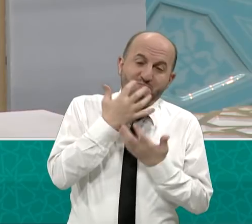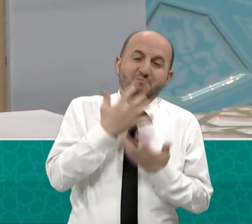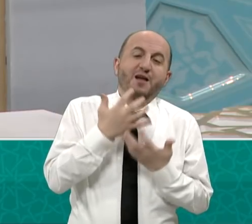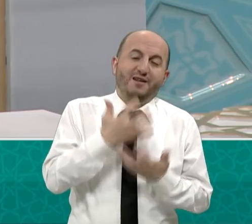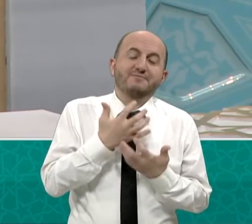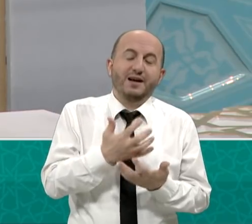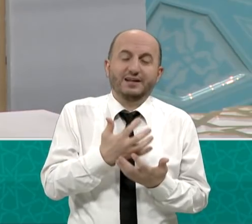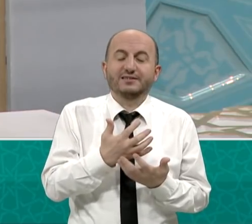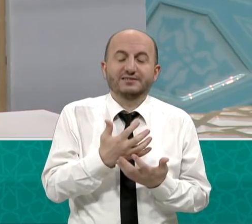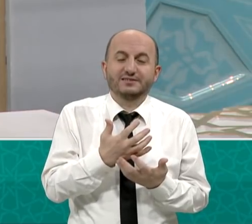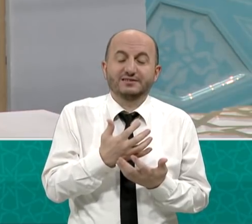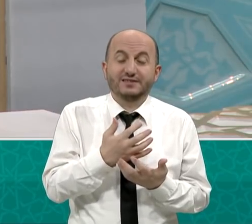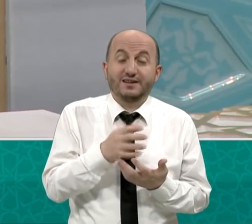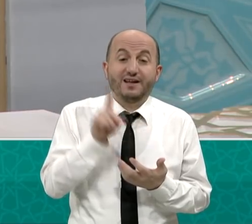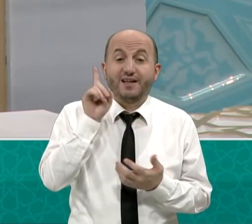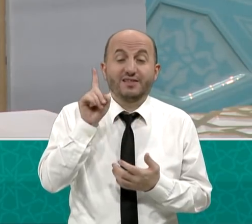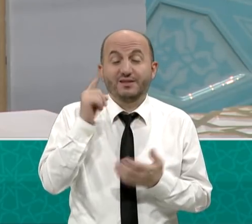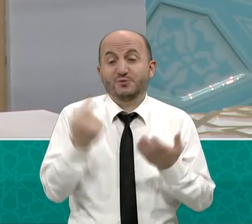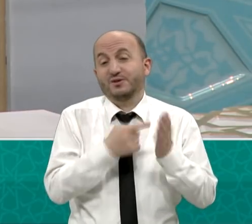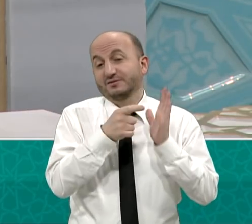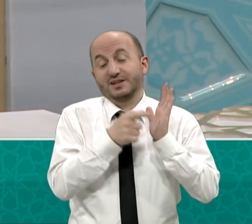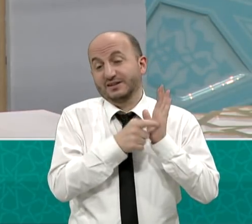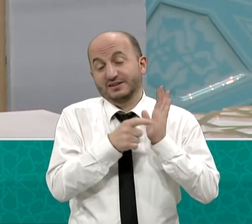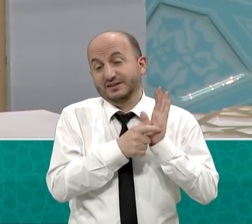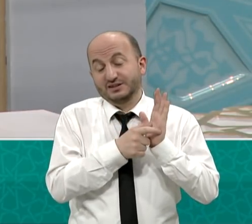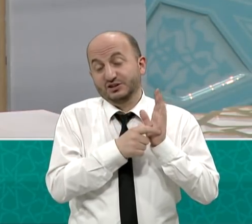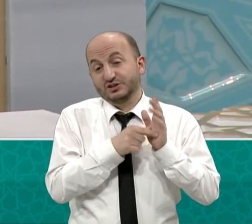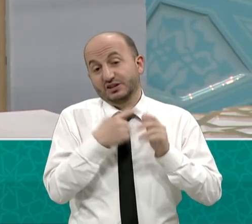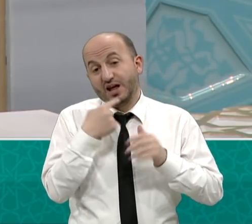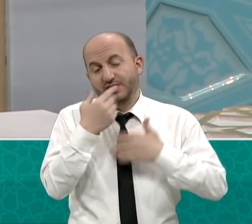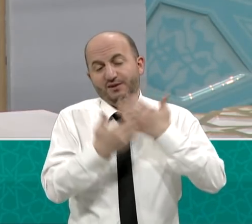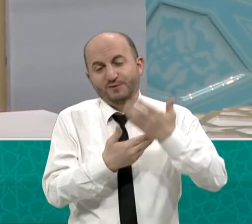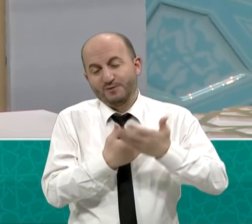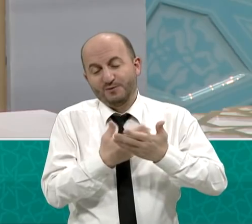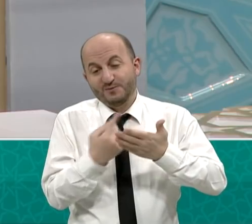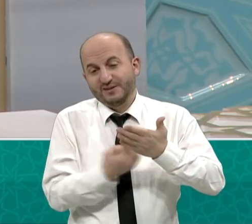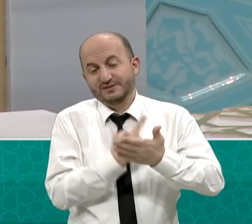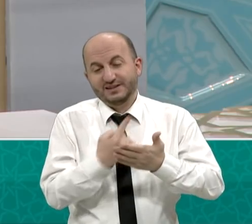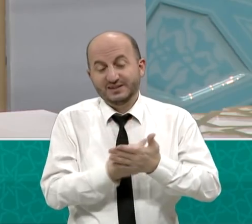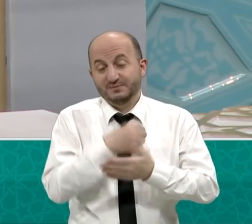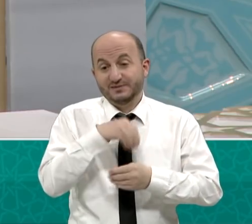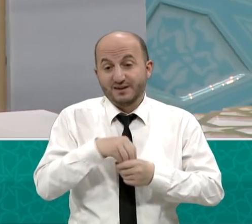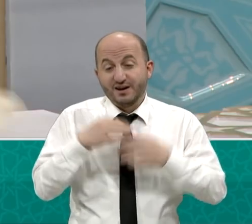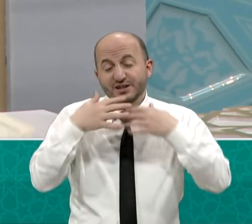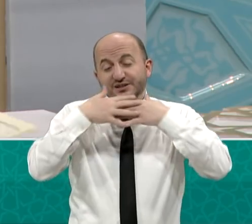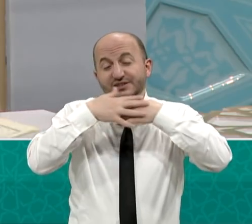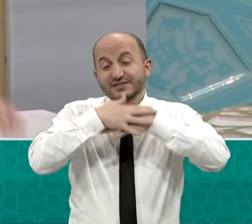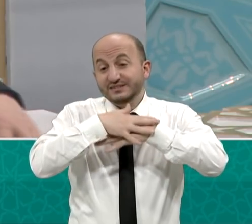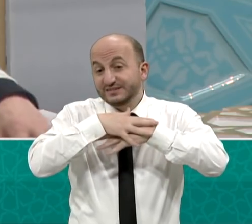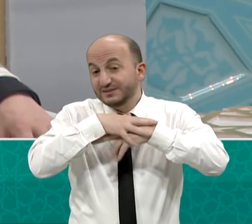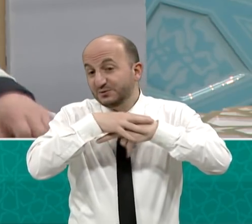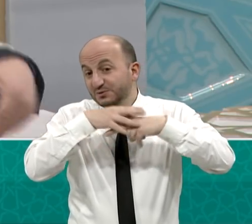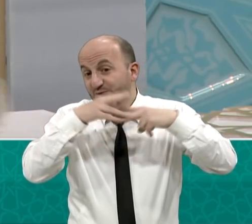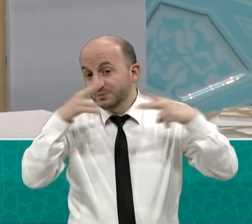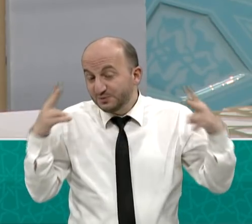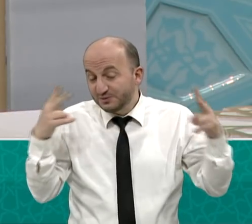ki Mevla buna ayeti kerimesinde işaret buyurmakta. Kur'an-ı Kerim'de gecenin gündüzünde birer ayet